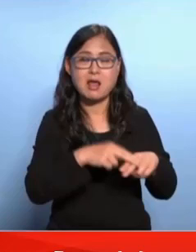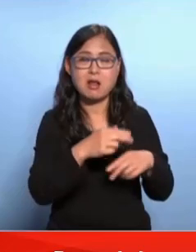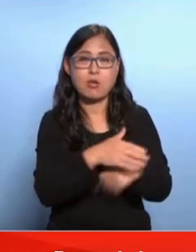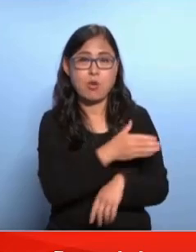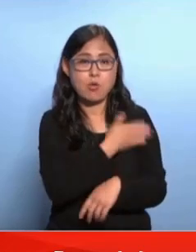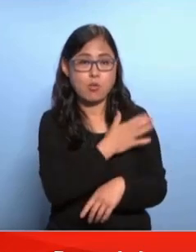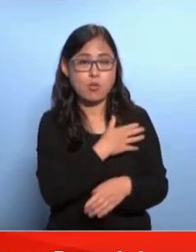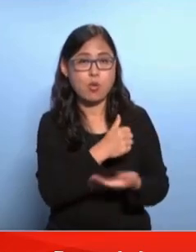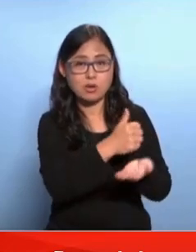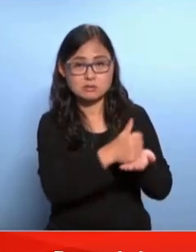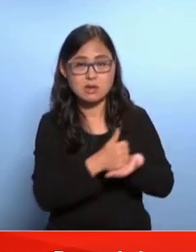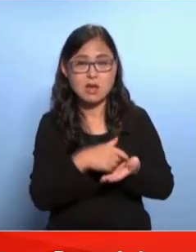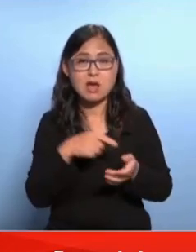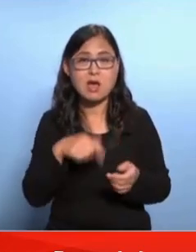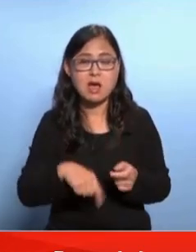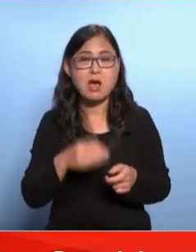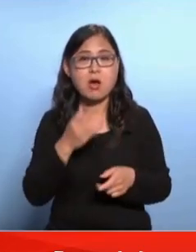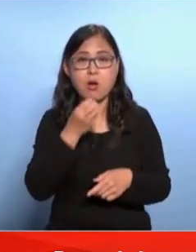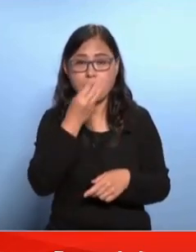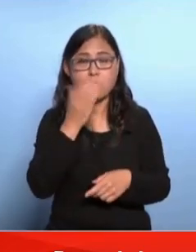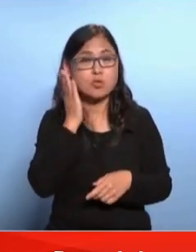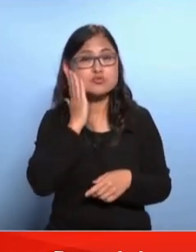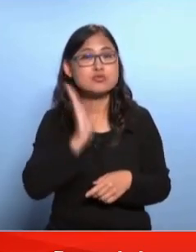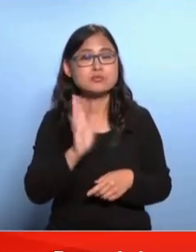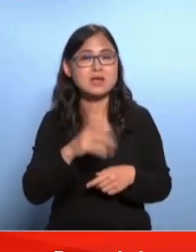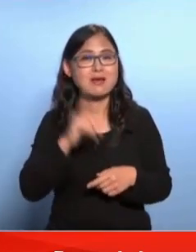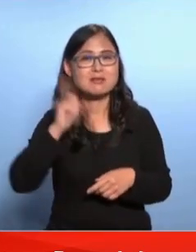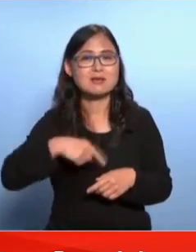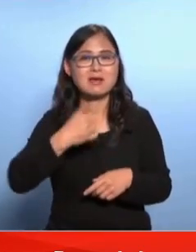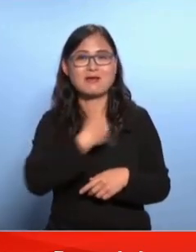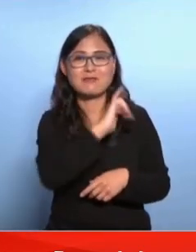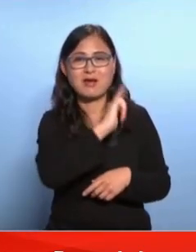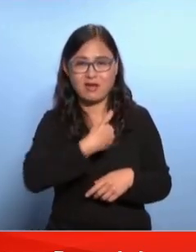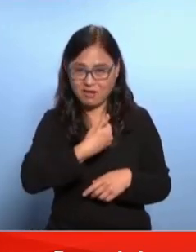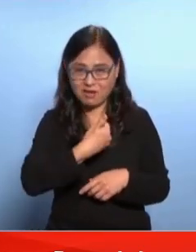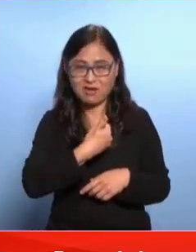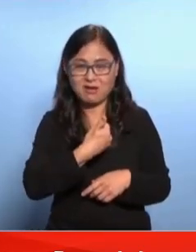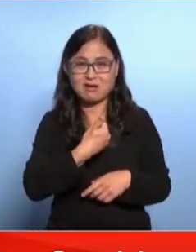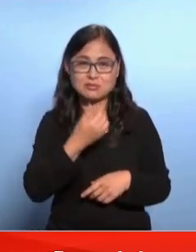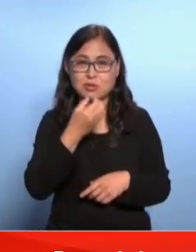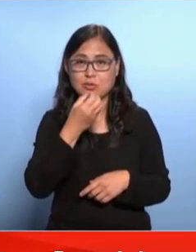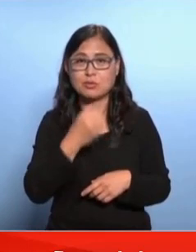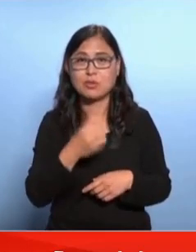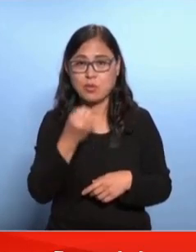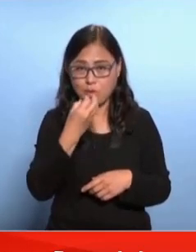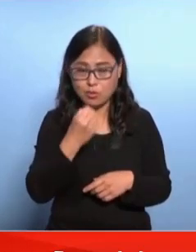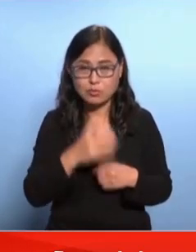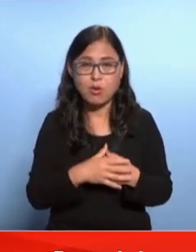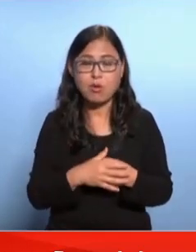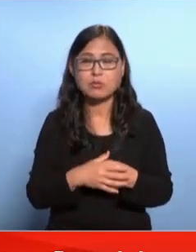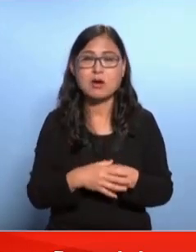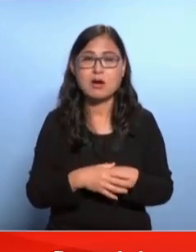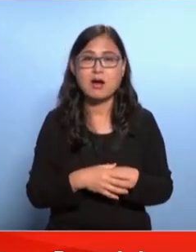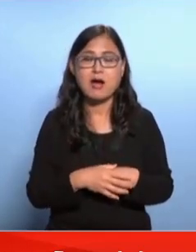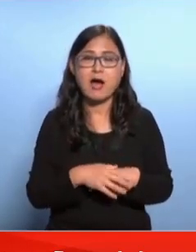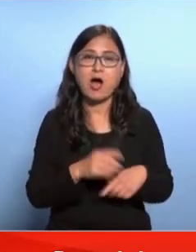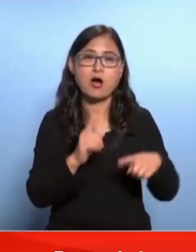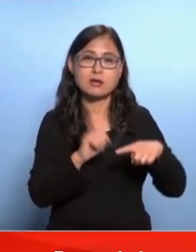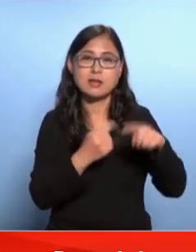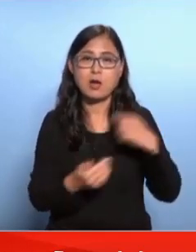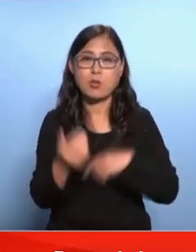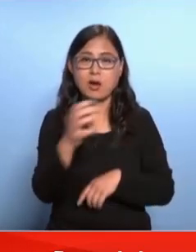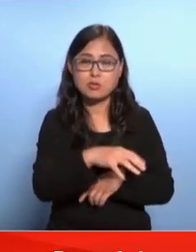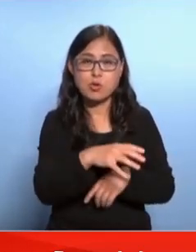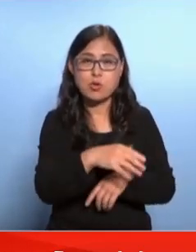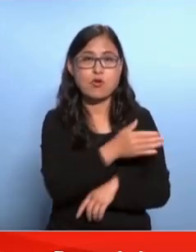勞工唔需要喺香港住，可以即日來回，咁咧就對我哋去引入一啲大灣區